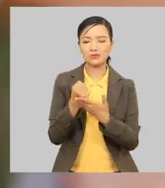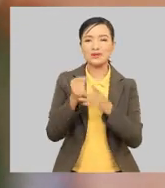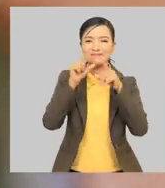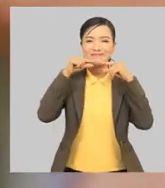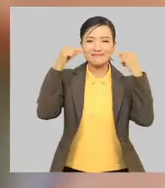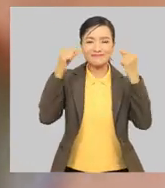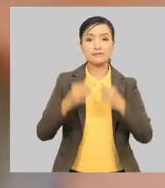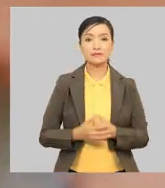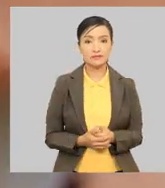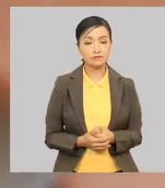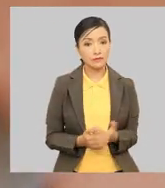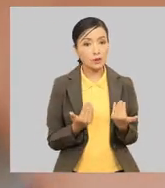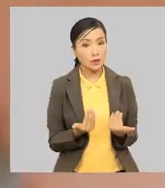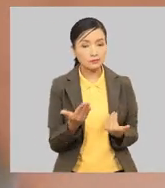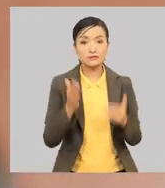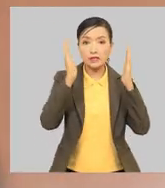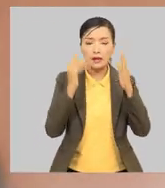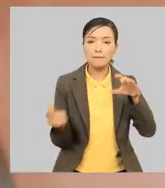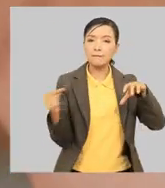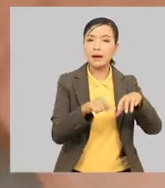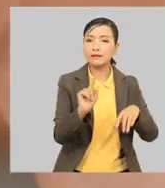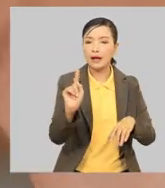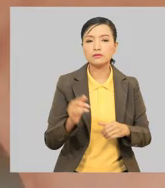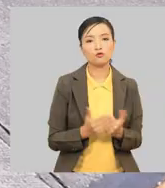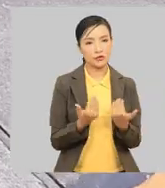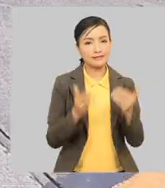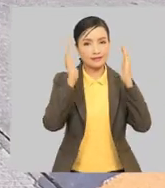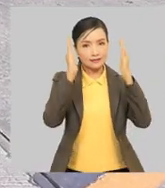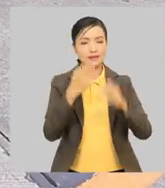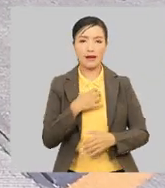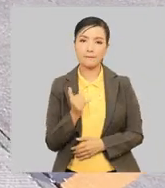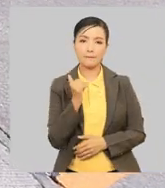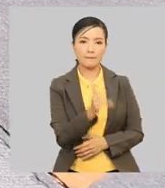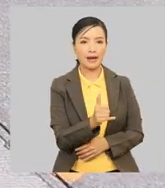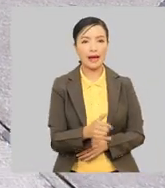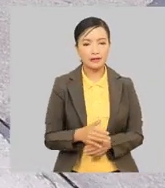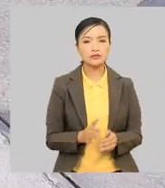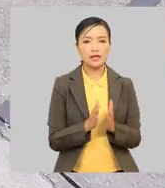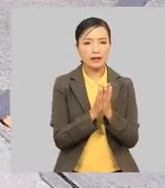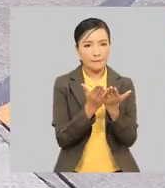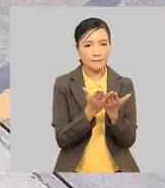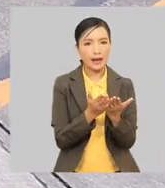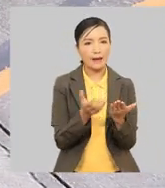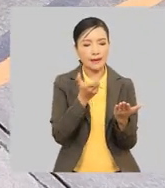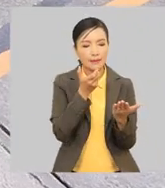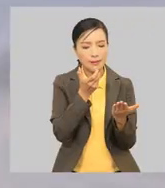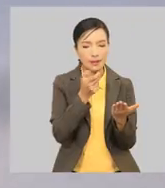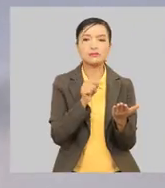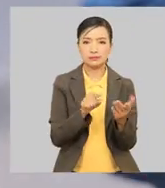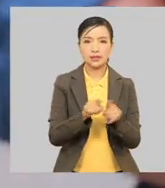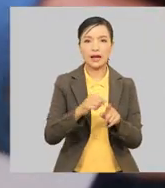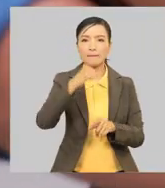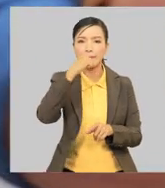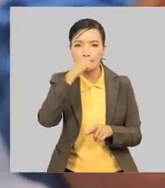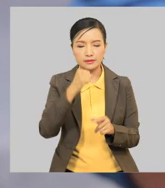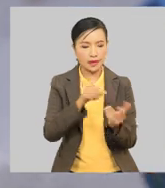ให้เขาได้มีรอยยิ้มอะ แล้วอย่างวันนี้เนี่ยตั้งใจจะไปที่ไหนต่อครับ วันนี้ตั้งใจว่าจะไปอ่านหนังสือเสียงเหมือนกันค่ะ รู้สึกไงบ้